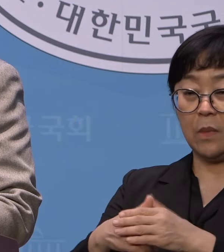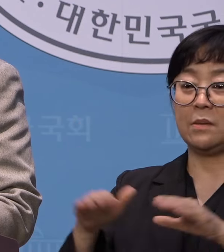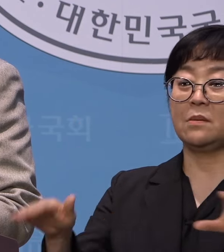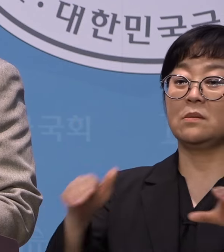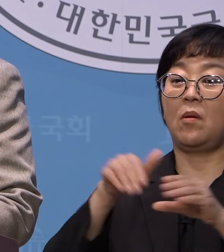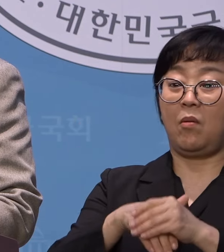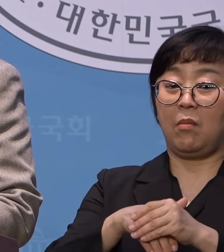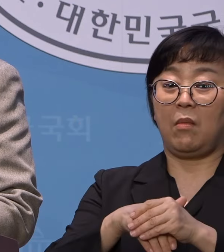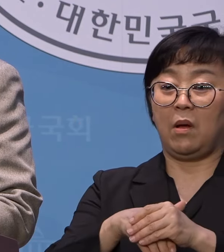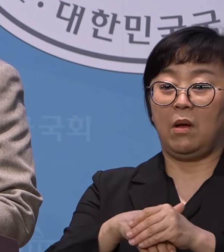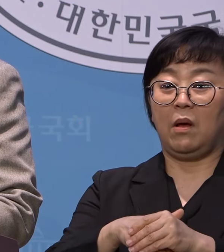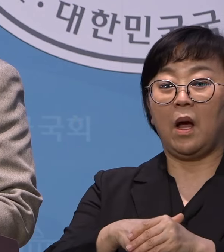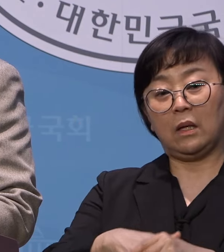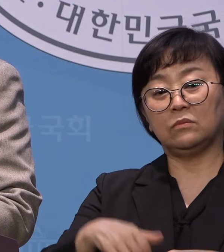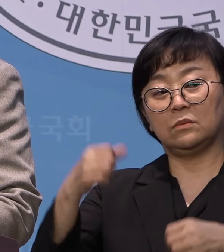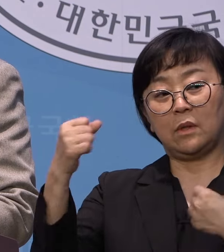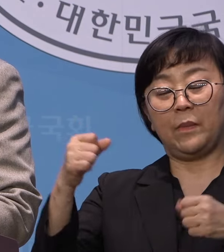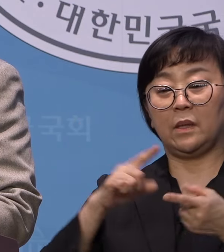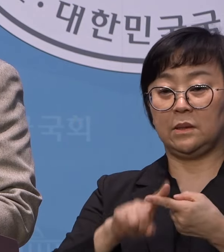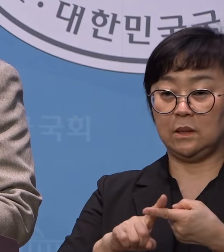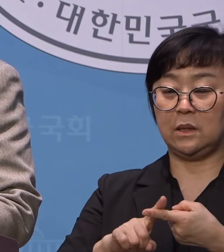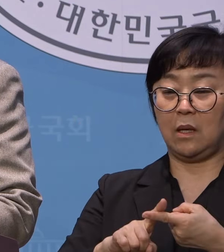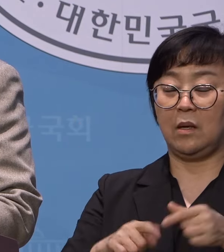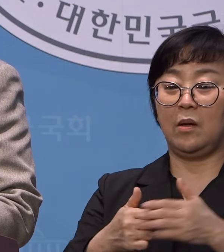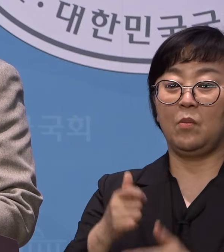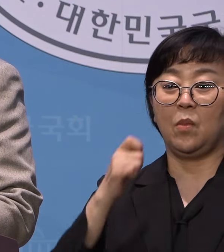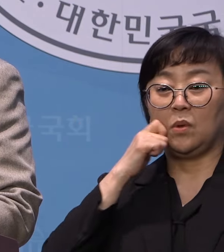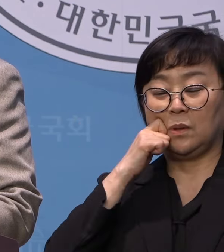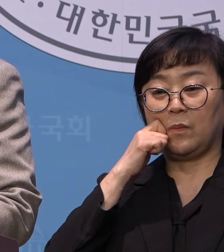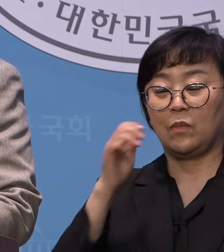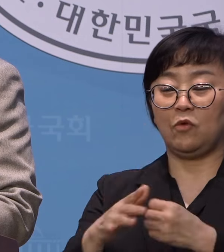총선은 드라마틱하게 엑시트할 수 없는